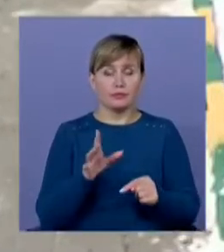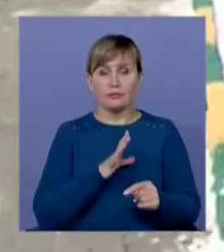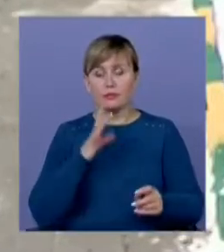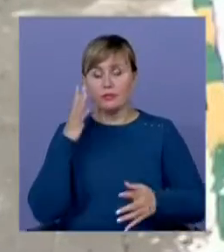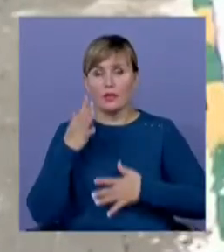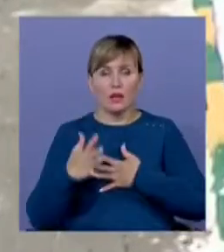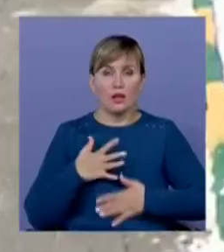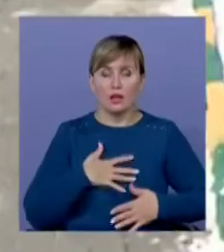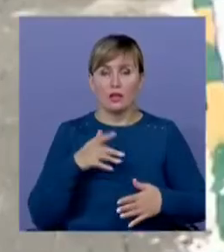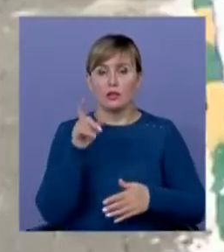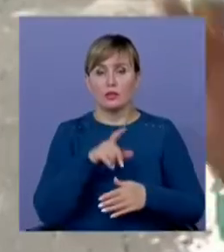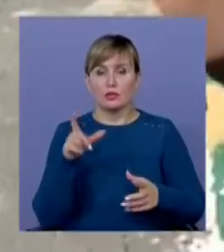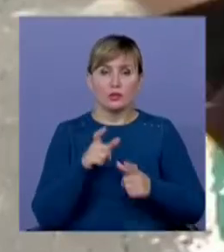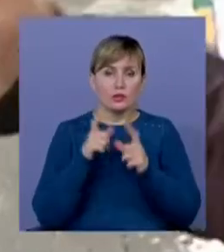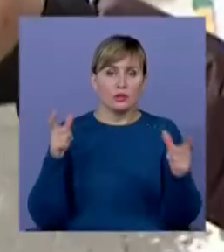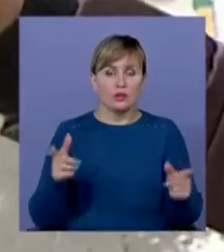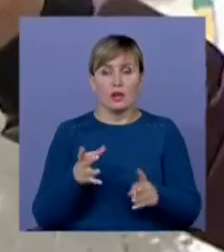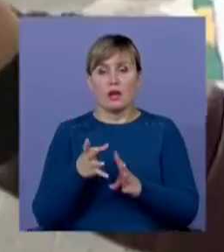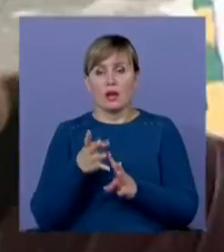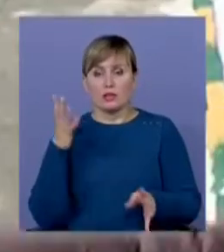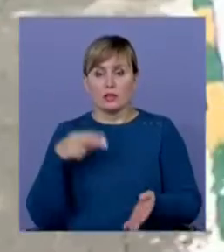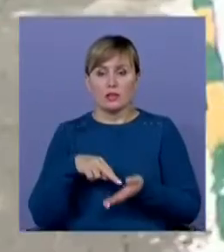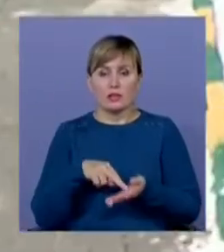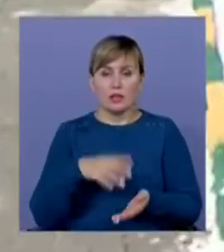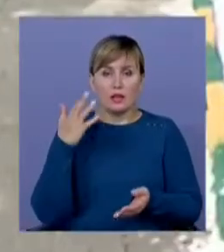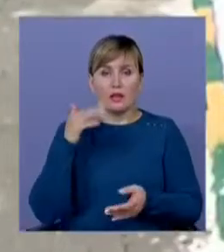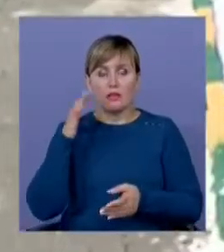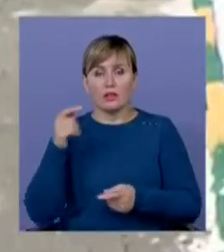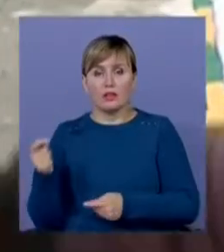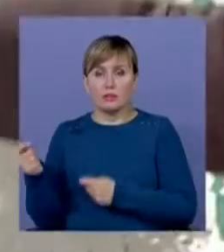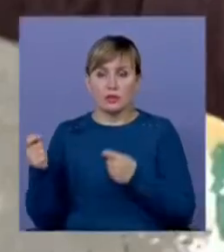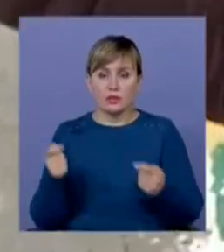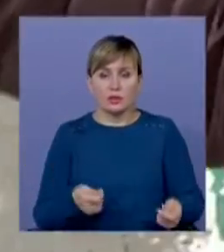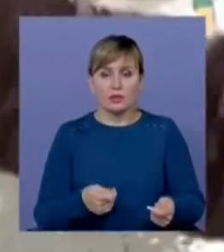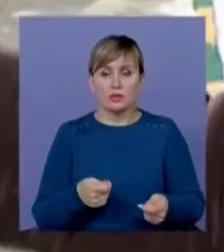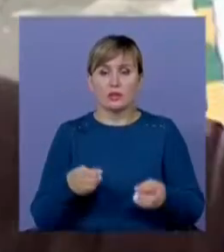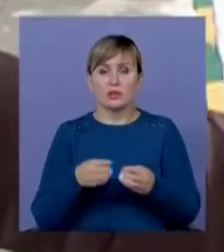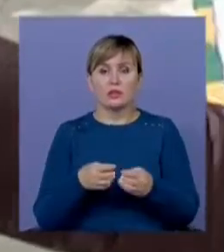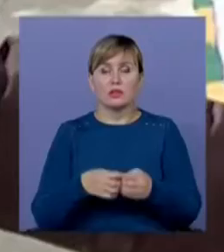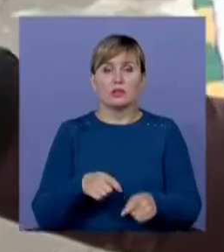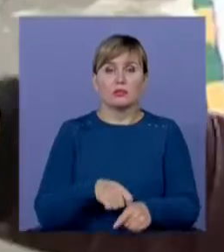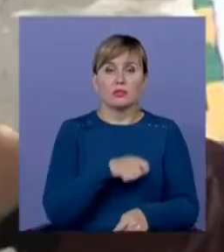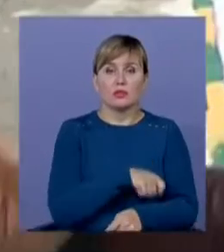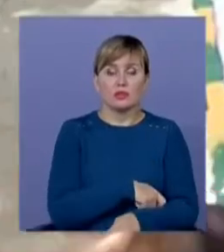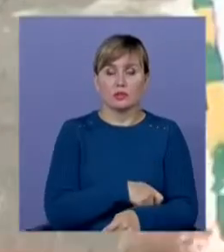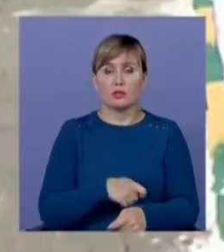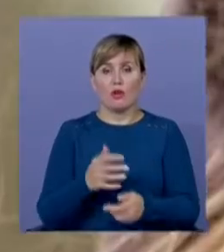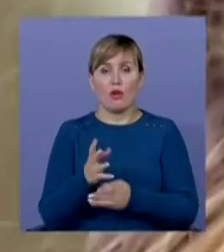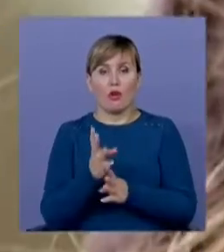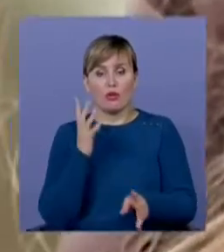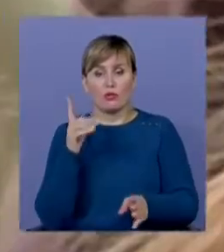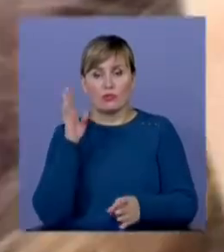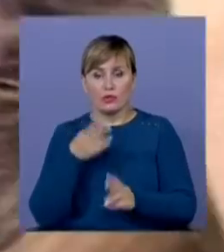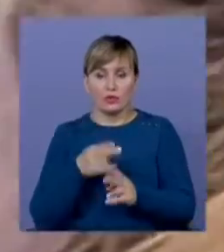Люди здесь очередями стояли, когда водовозка приезжала, 10-метровые очереди собирали, чтобы воду